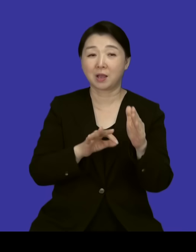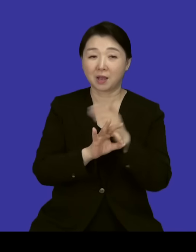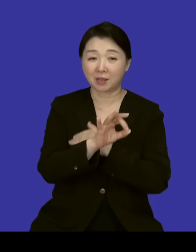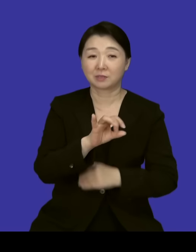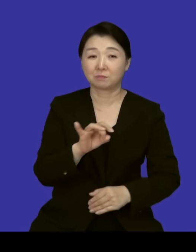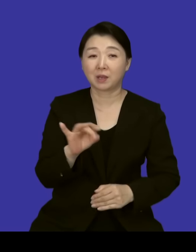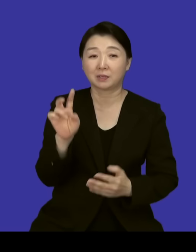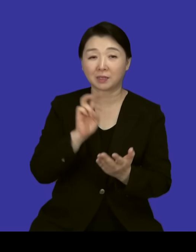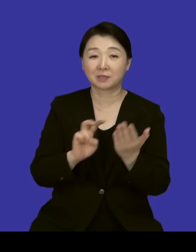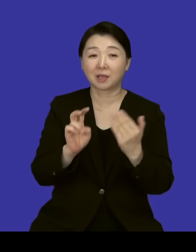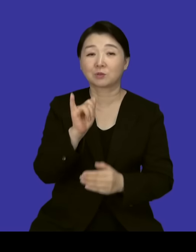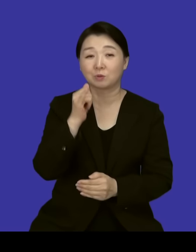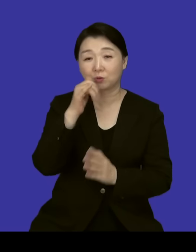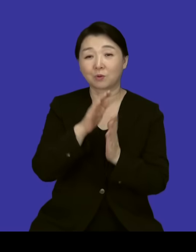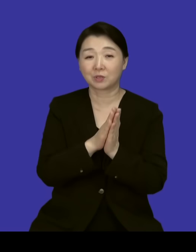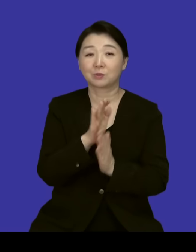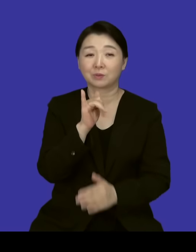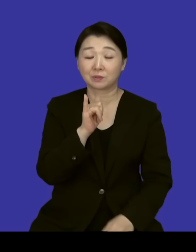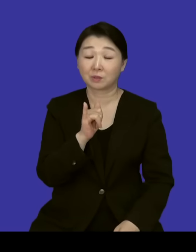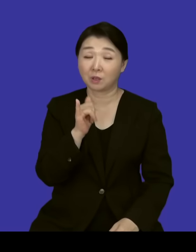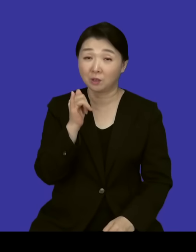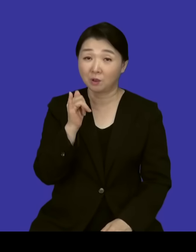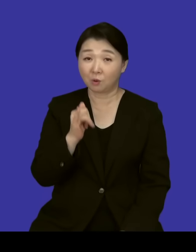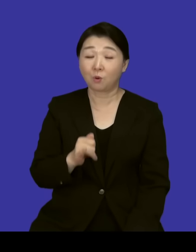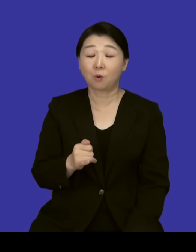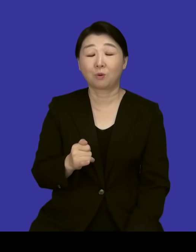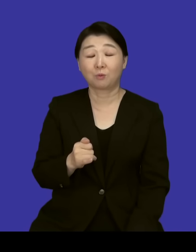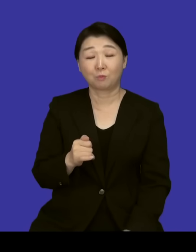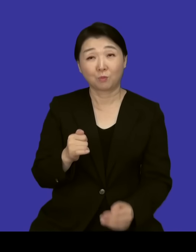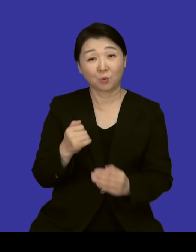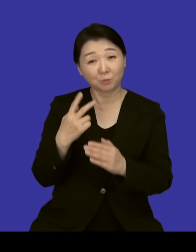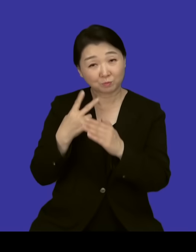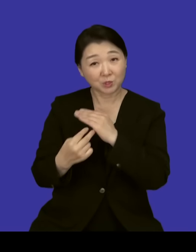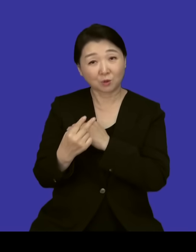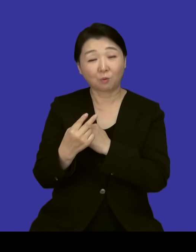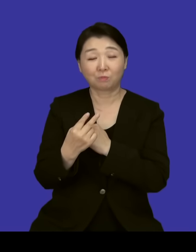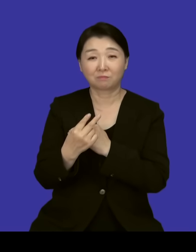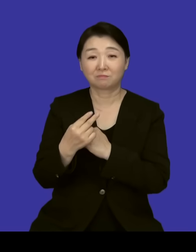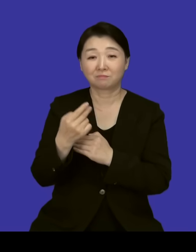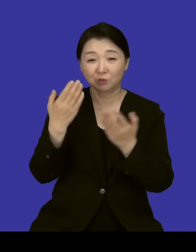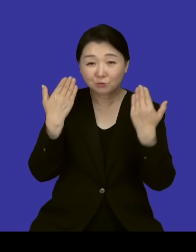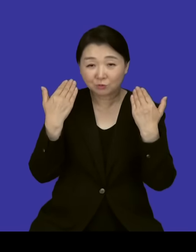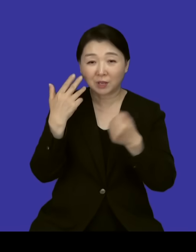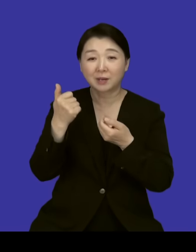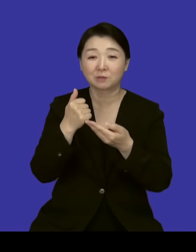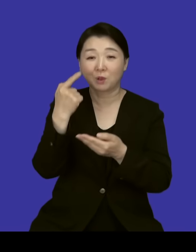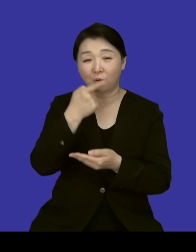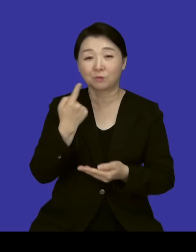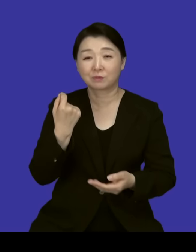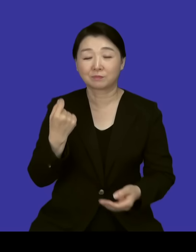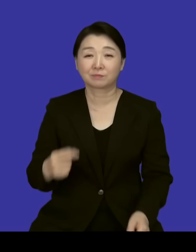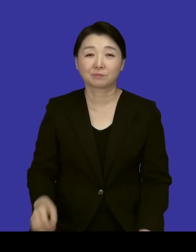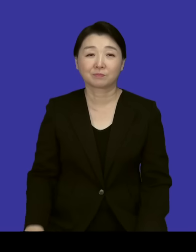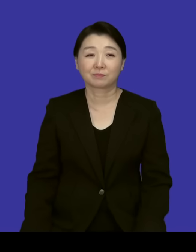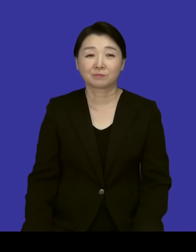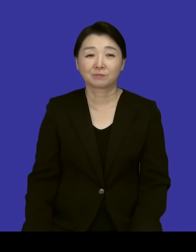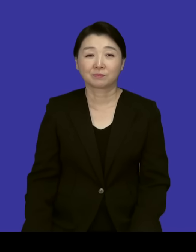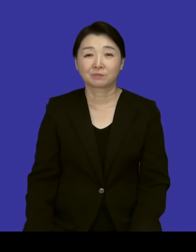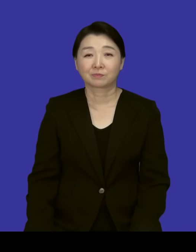또 찬송도 하고 기도도 하고 미션 스쿨이에요? 네, 미션 스쿨이었는데 분이엘이니까. 예, 하나님의 얼굴. 예.